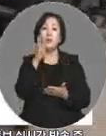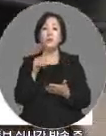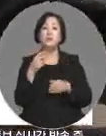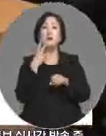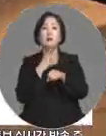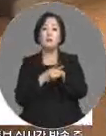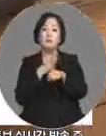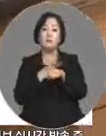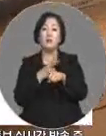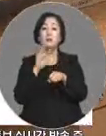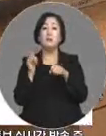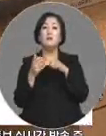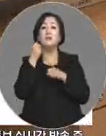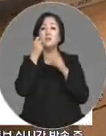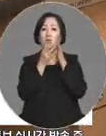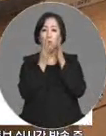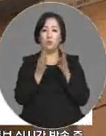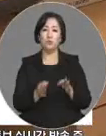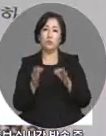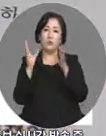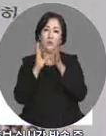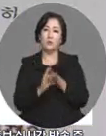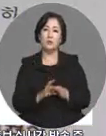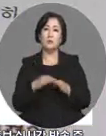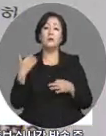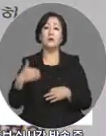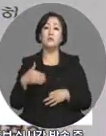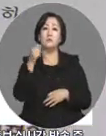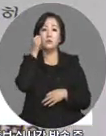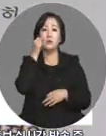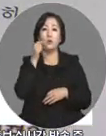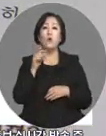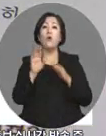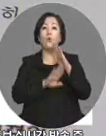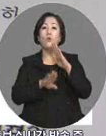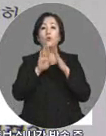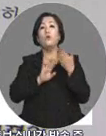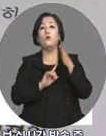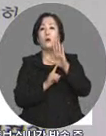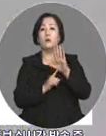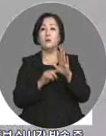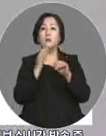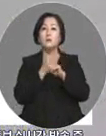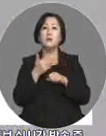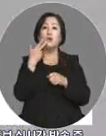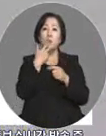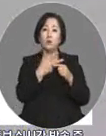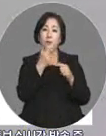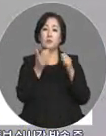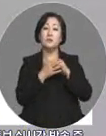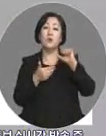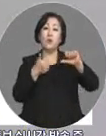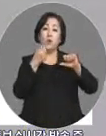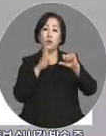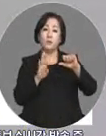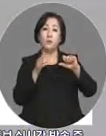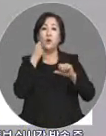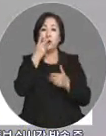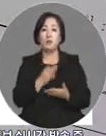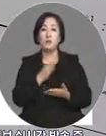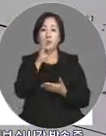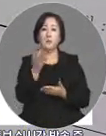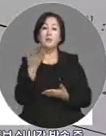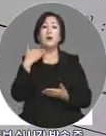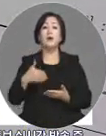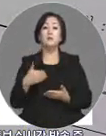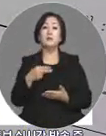출신 조사관은 7개월째 공석입니다. 채용 공고만 7번째. 5급 공무원 수준의 임금을 내걸어도 아무도